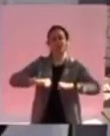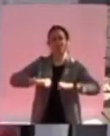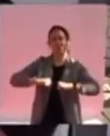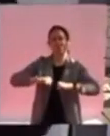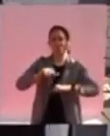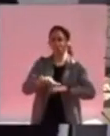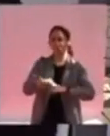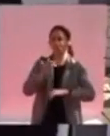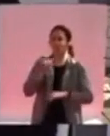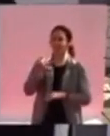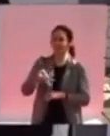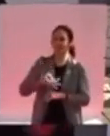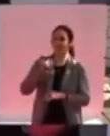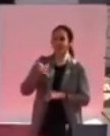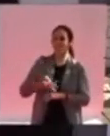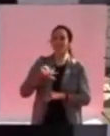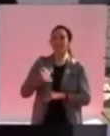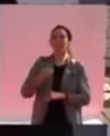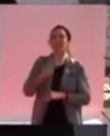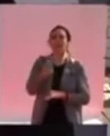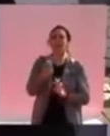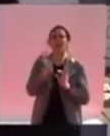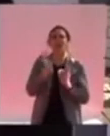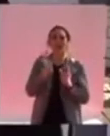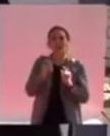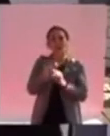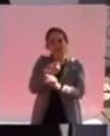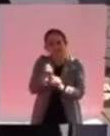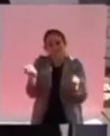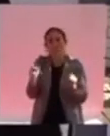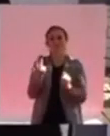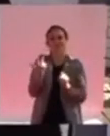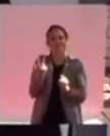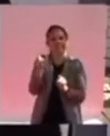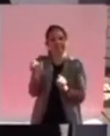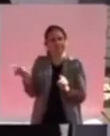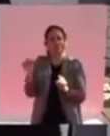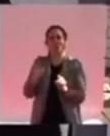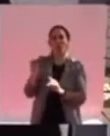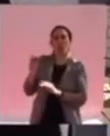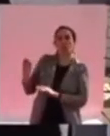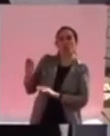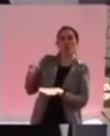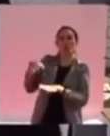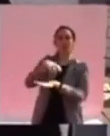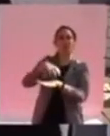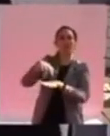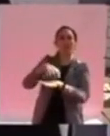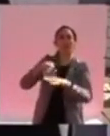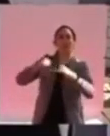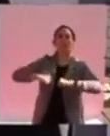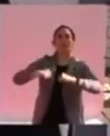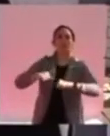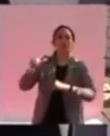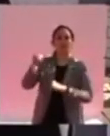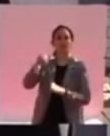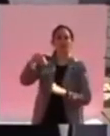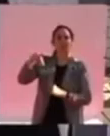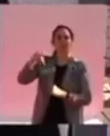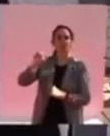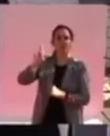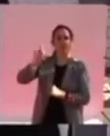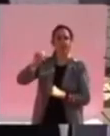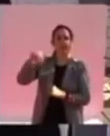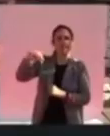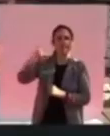loro le prime a fare le domande al ministro della salute roberto speranza iniziando proprio da